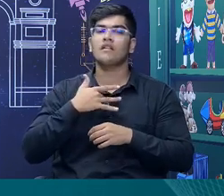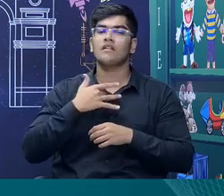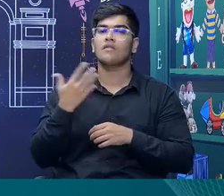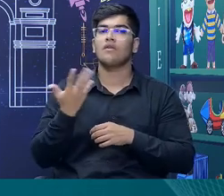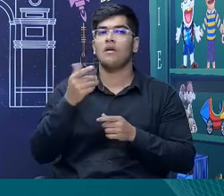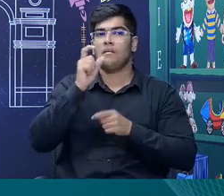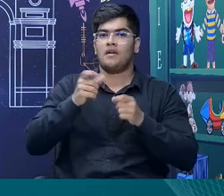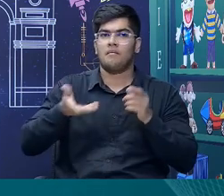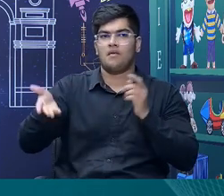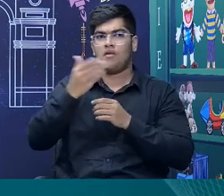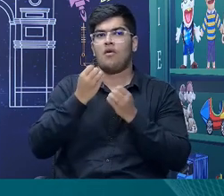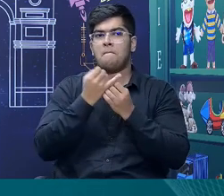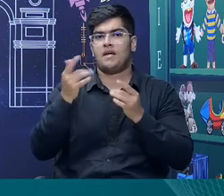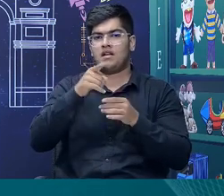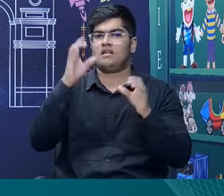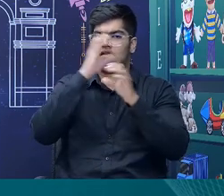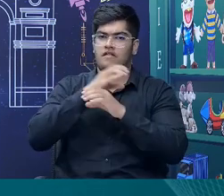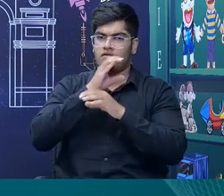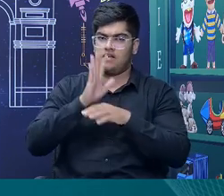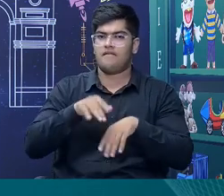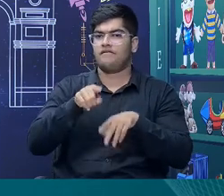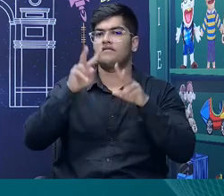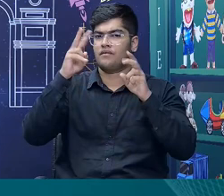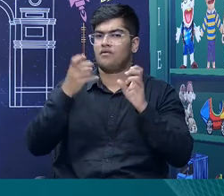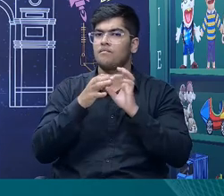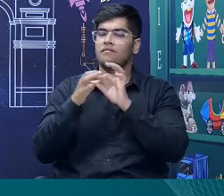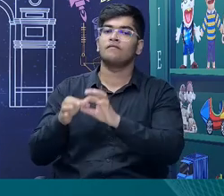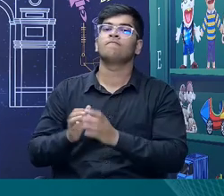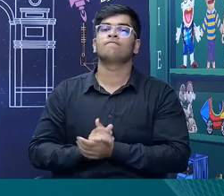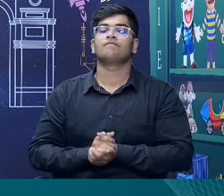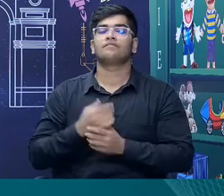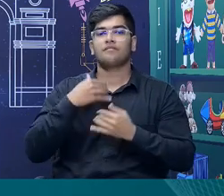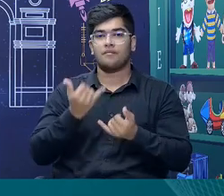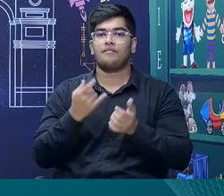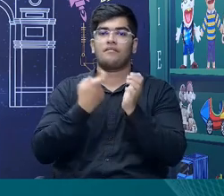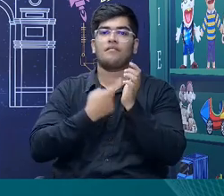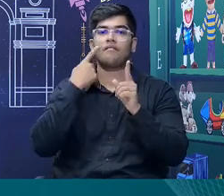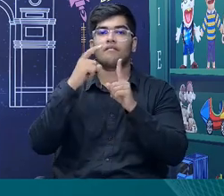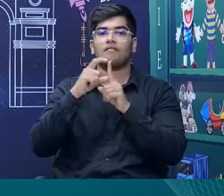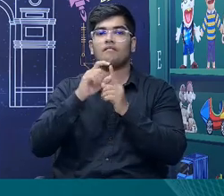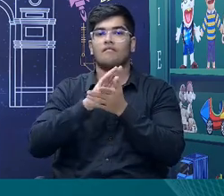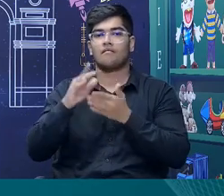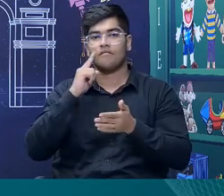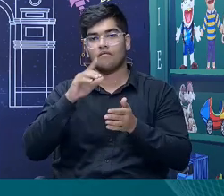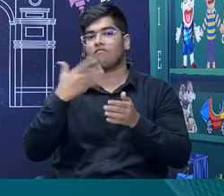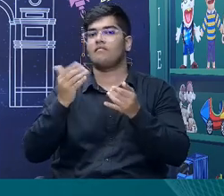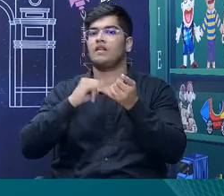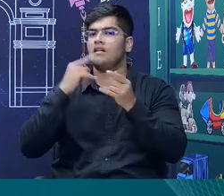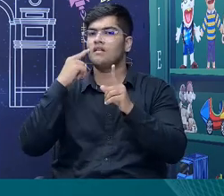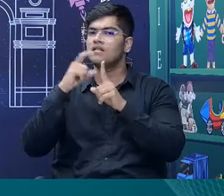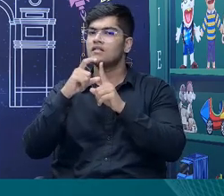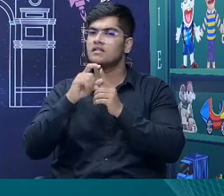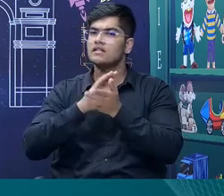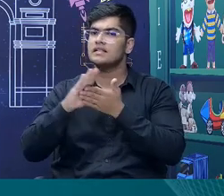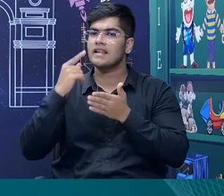दर्शकों में भी थोड़ा सा ये कन्फ्यूजन हो सकता है क्योंकि अभी मैंने रिद्धि सिद्धि मां की बात कारी थी और यहां पर हम जो